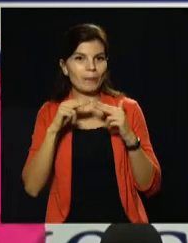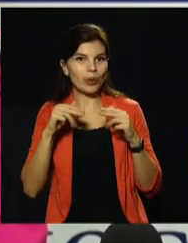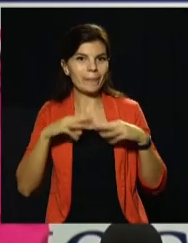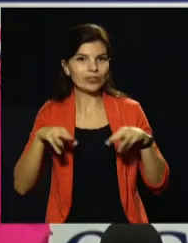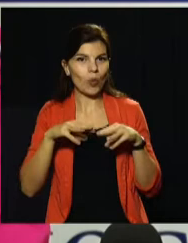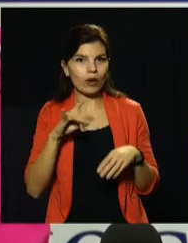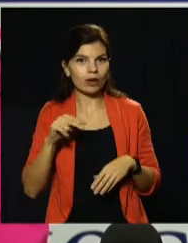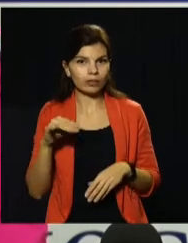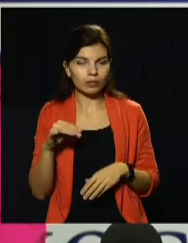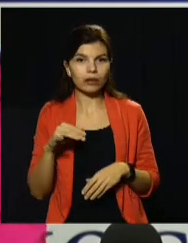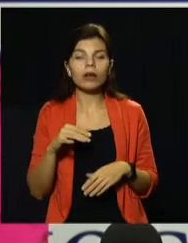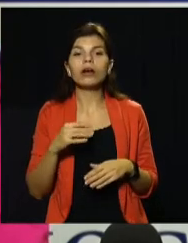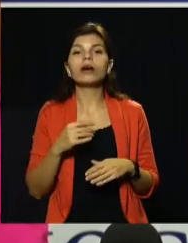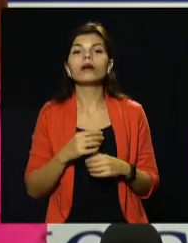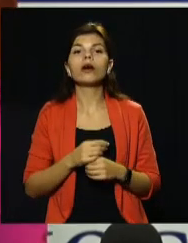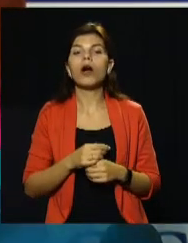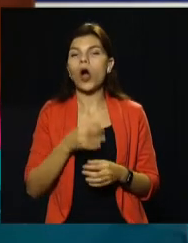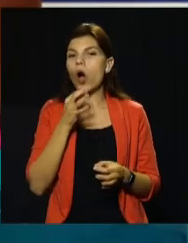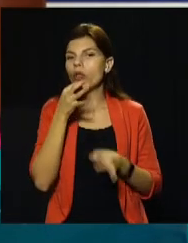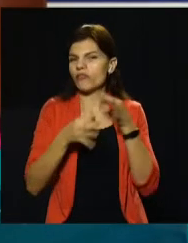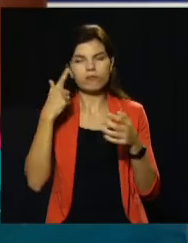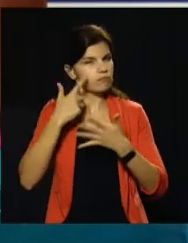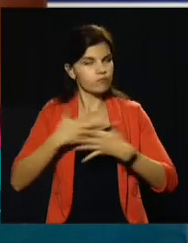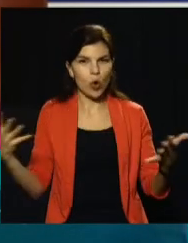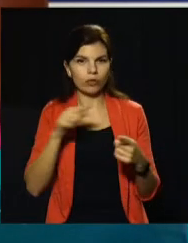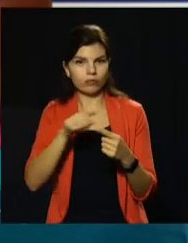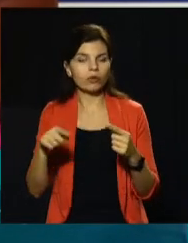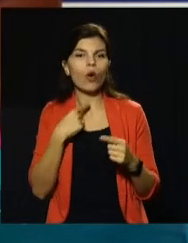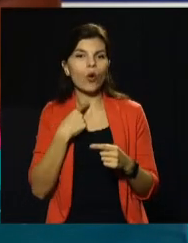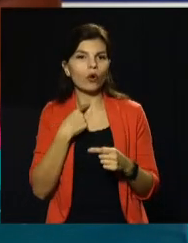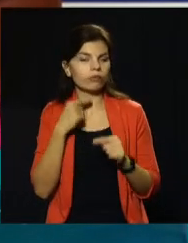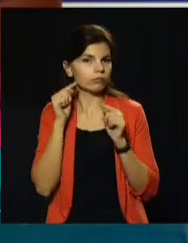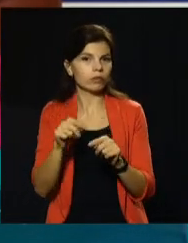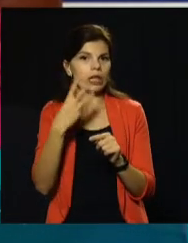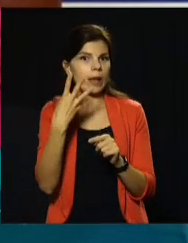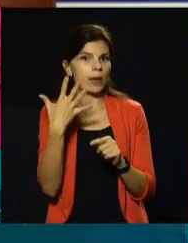Із 3 можливих варіантів ответов наибольшее количество голосов, а именно